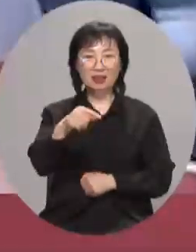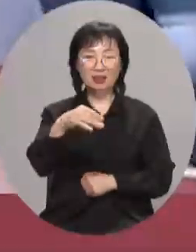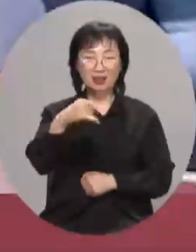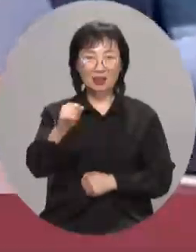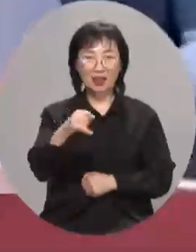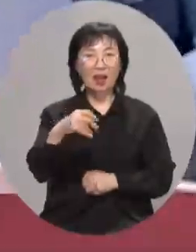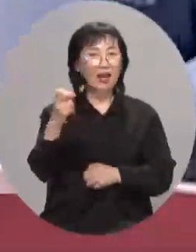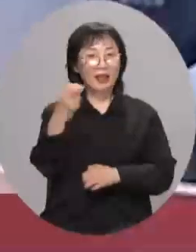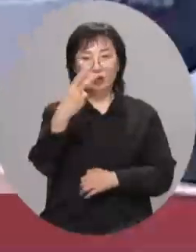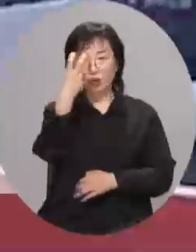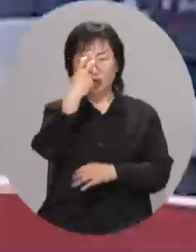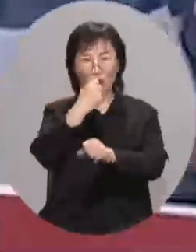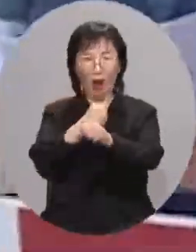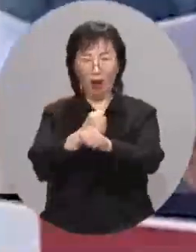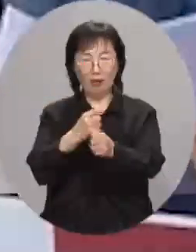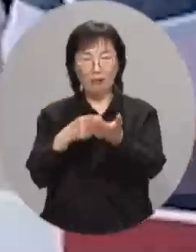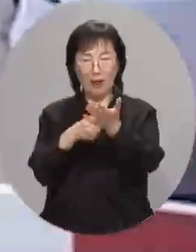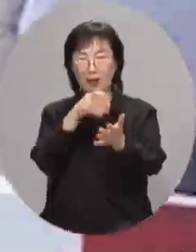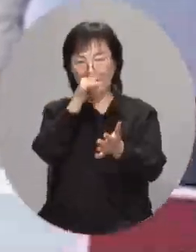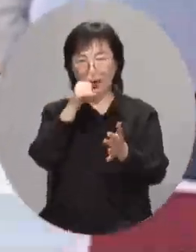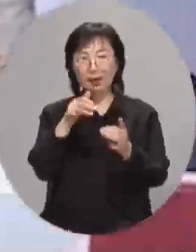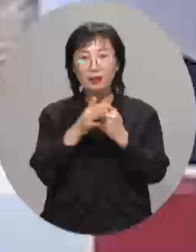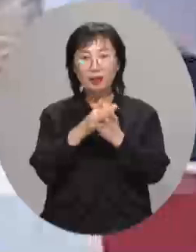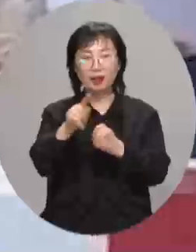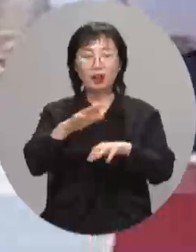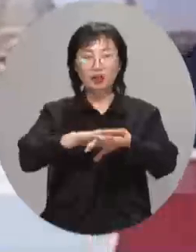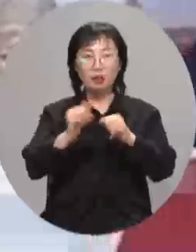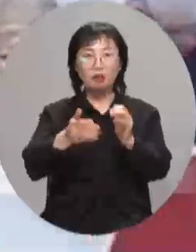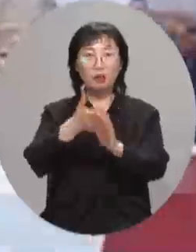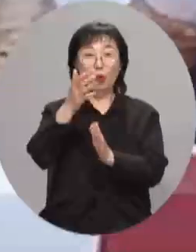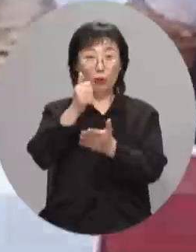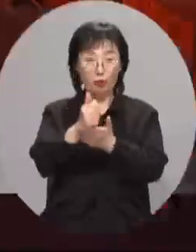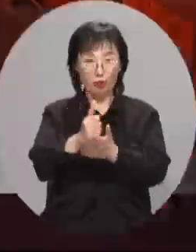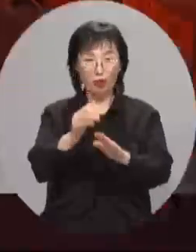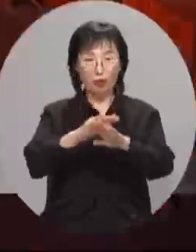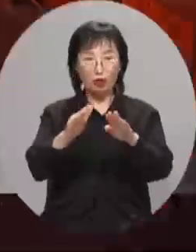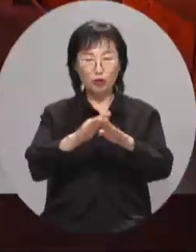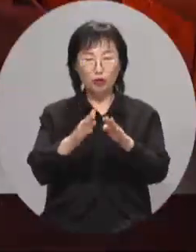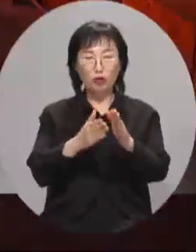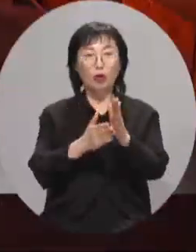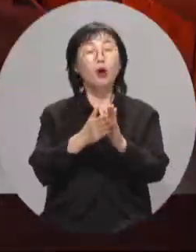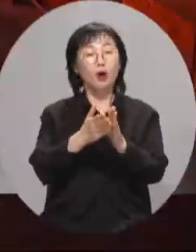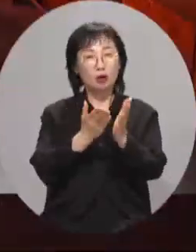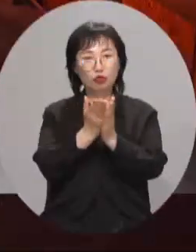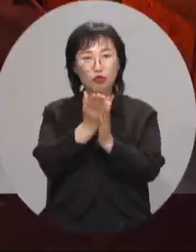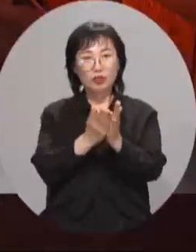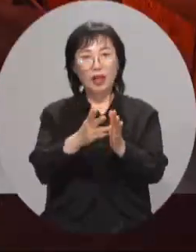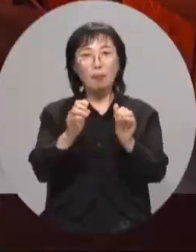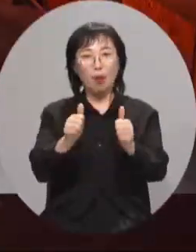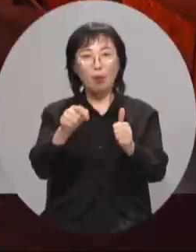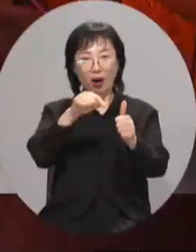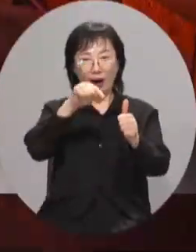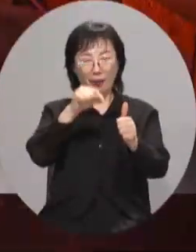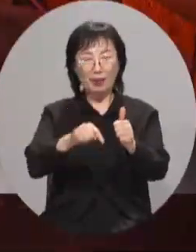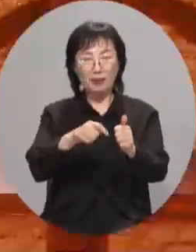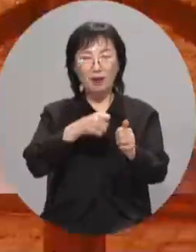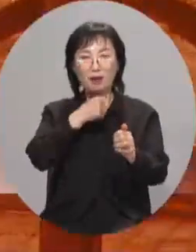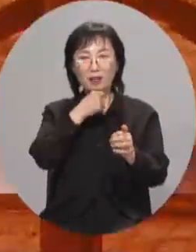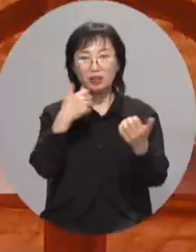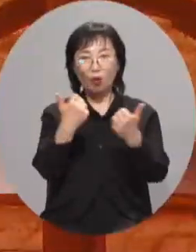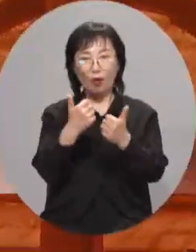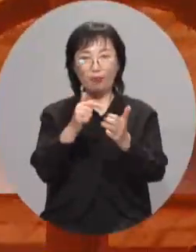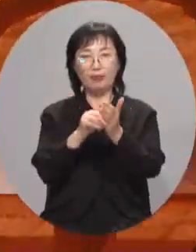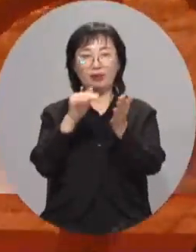재차 요구했습니다. 민주노총 전북본부는 오늘 전주지검 군산지청 앞에서 기자회견을 열고 최근